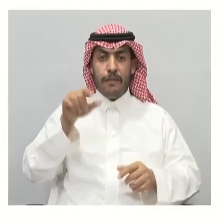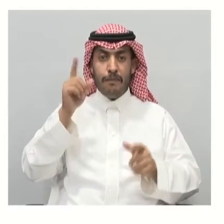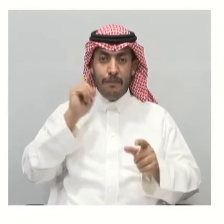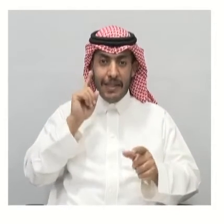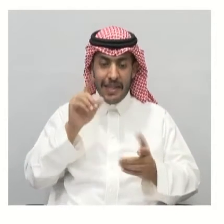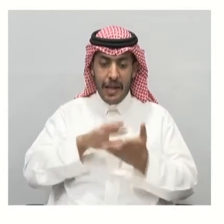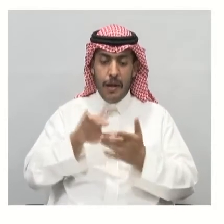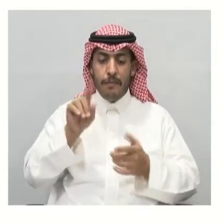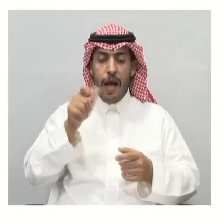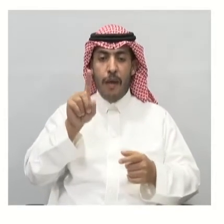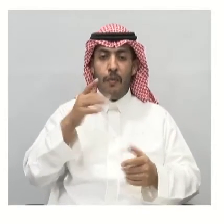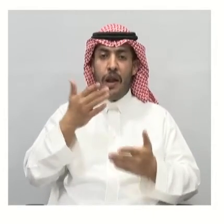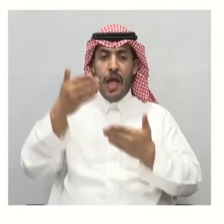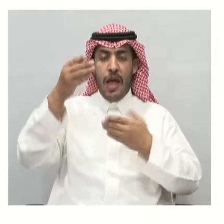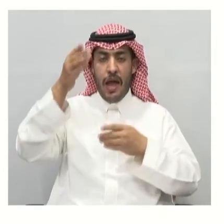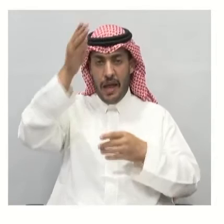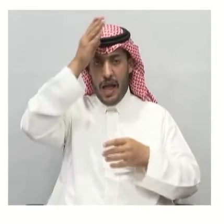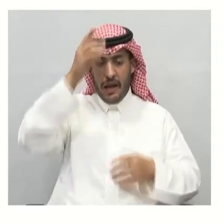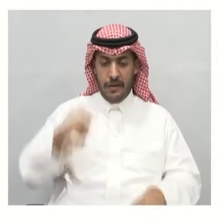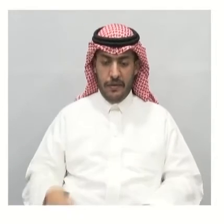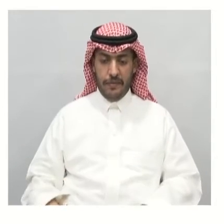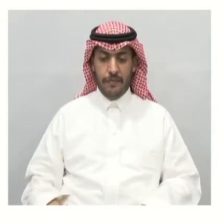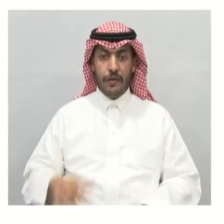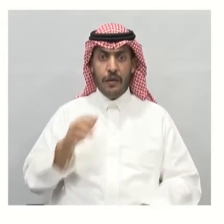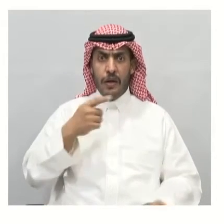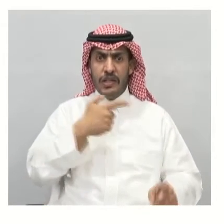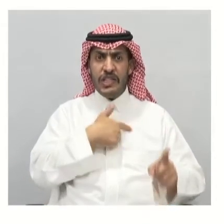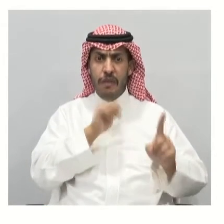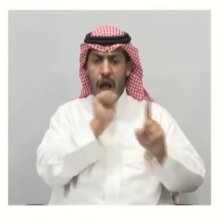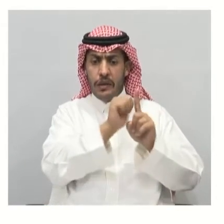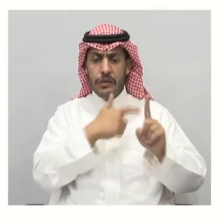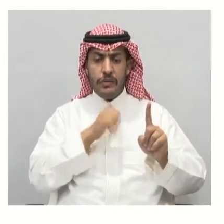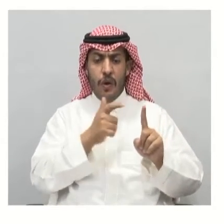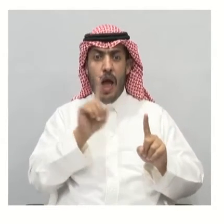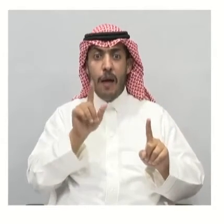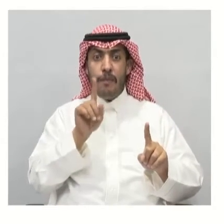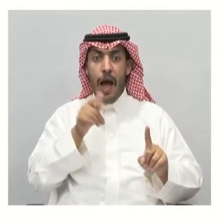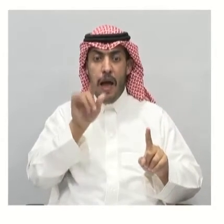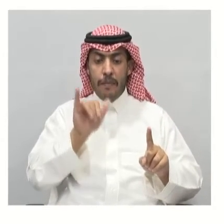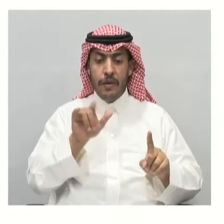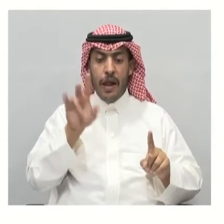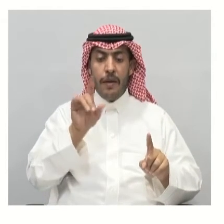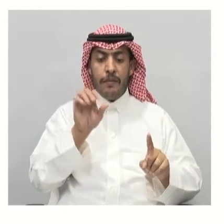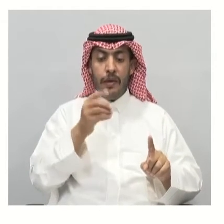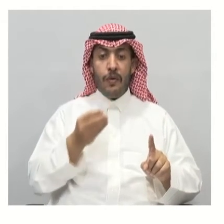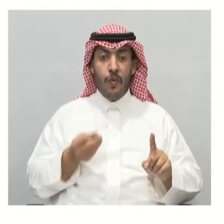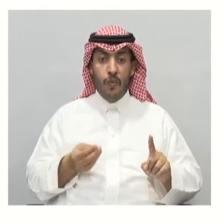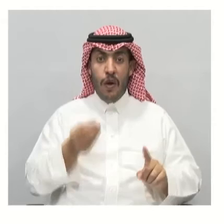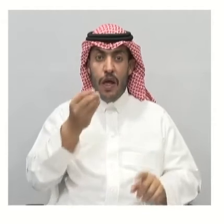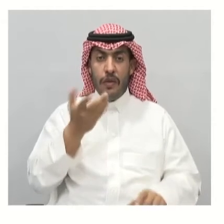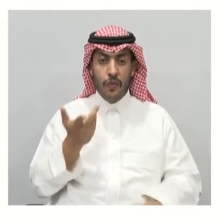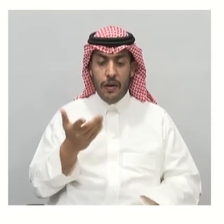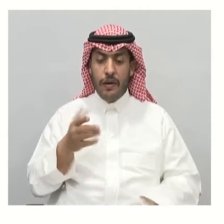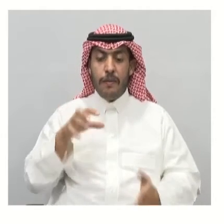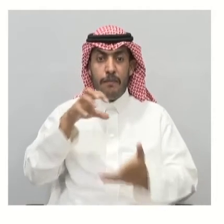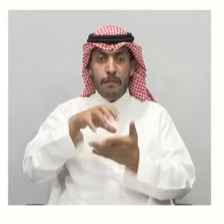بالعراق اذا يلقب النبي ابراهيم عليه السلام بابي الانبياء ولد عليه السلام